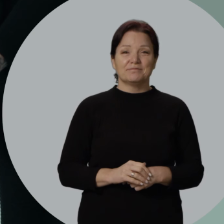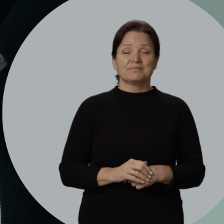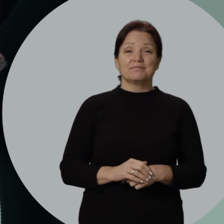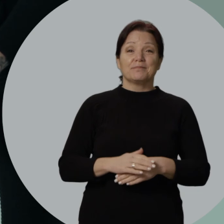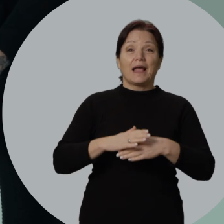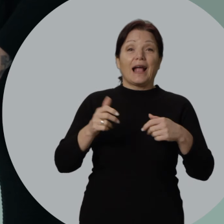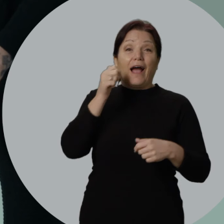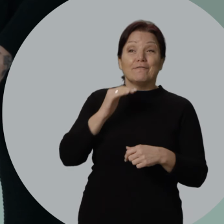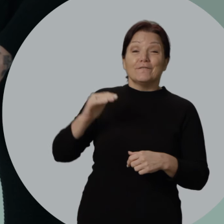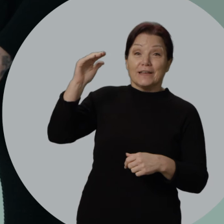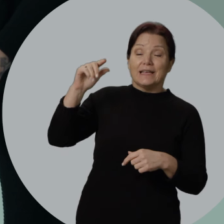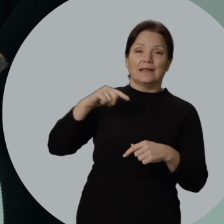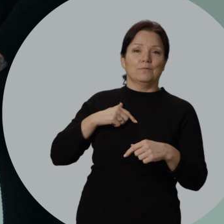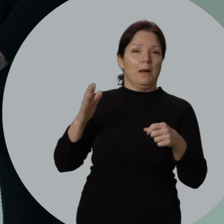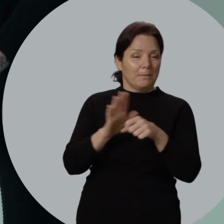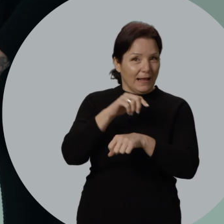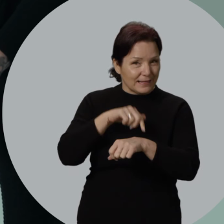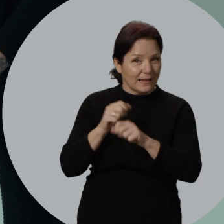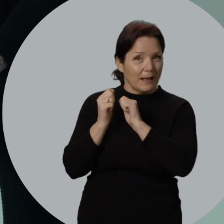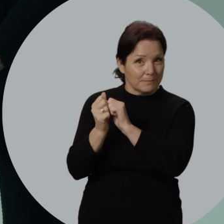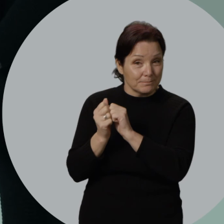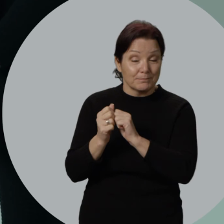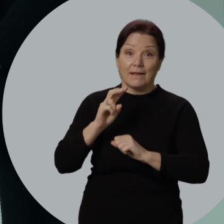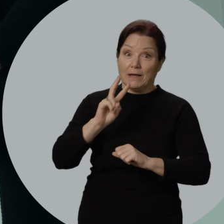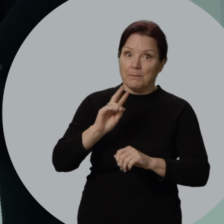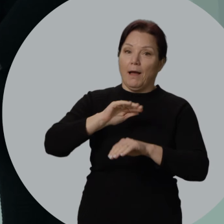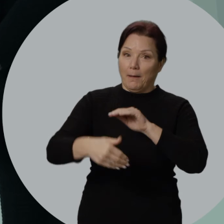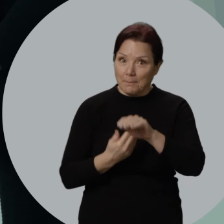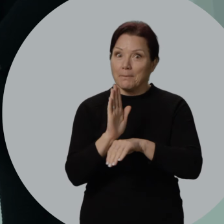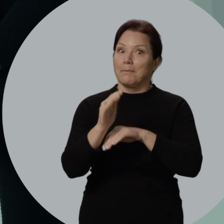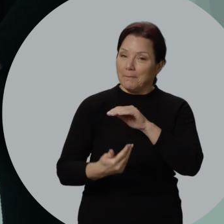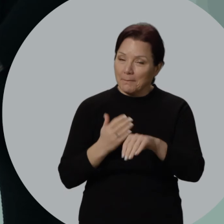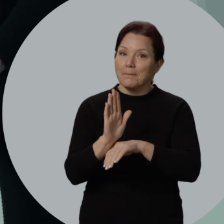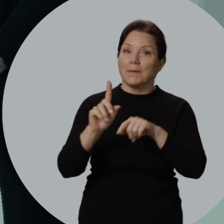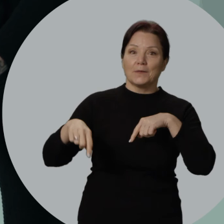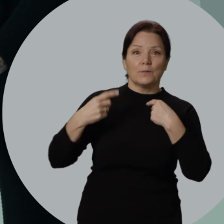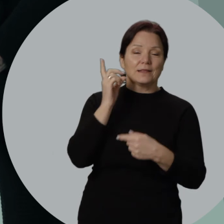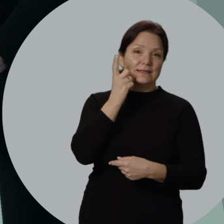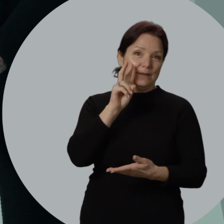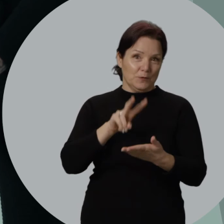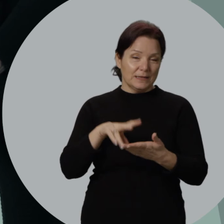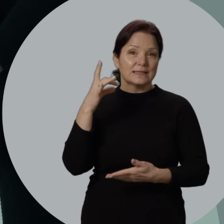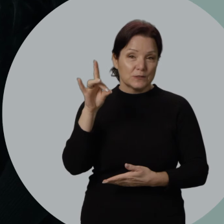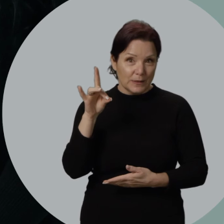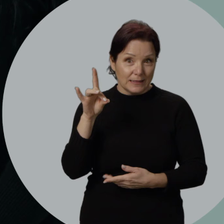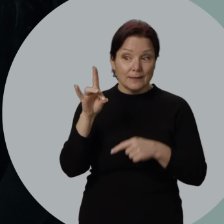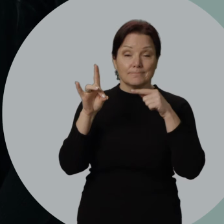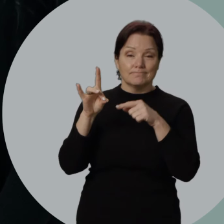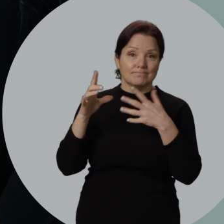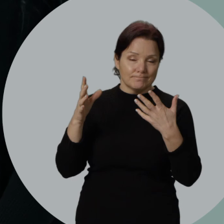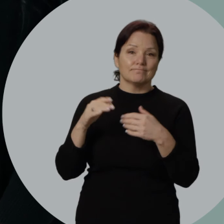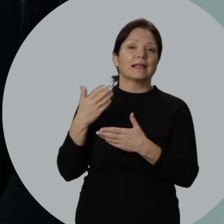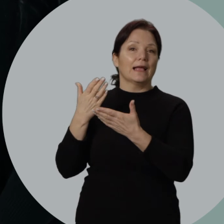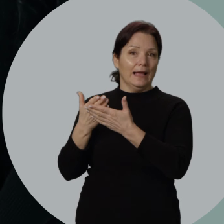Ma grande cocotte, je l à temps plein, vraiment à plein, depuis décembre 2018, où est